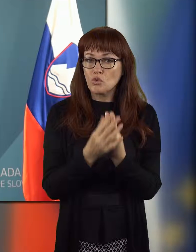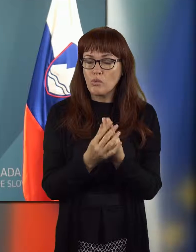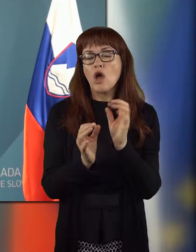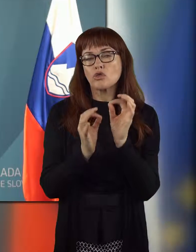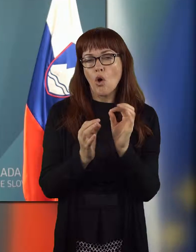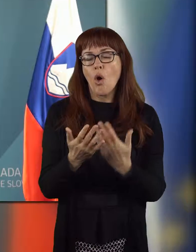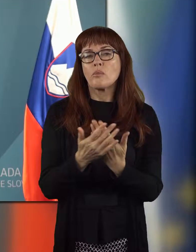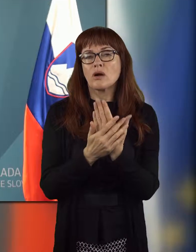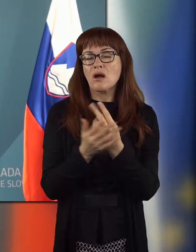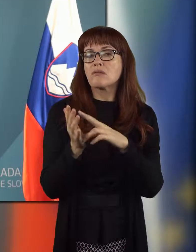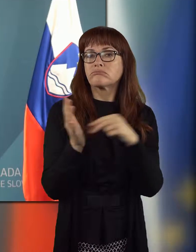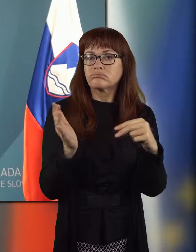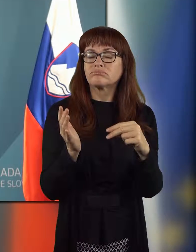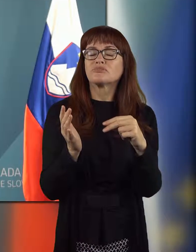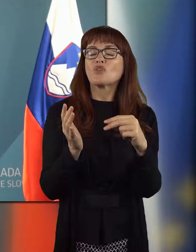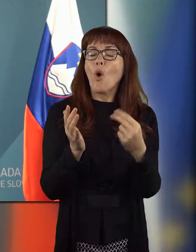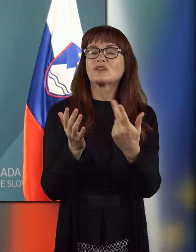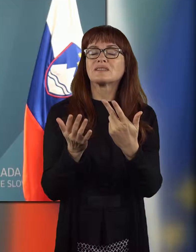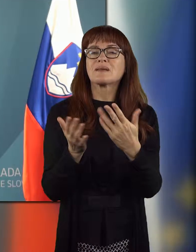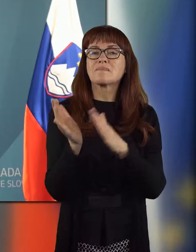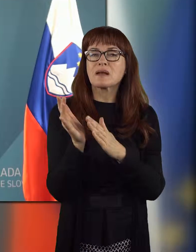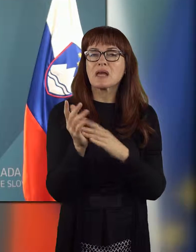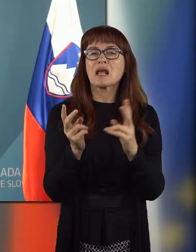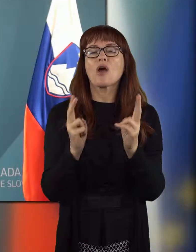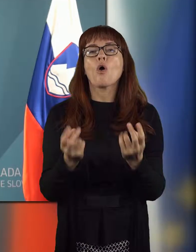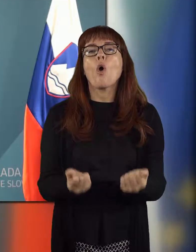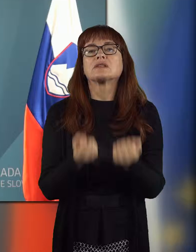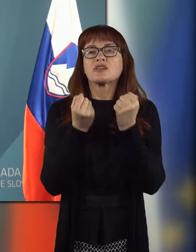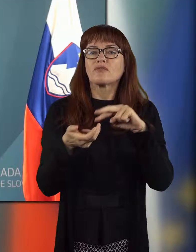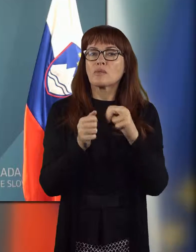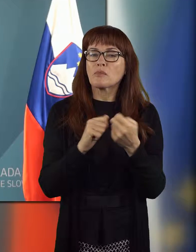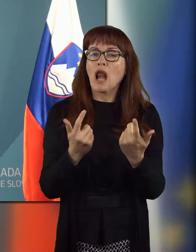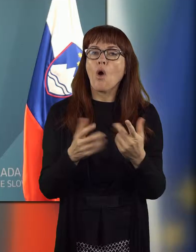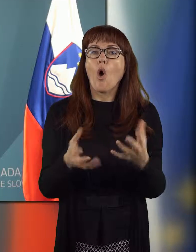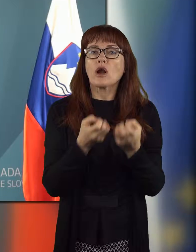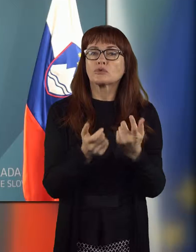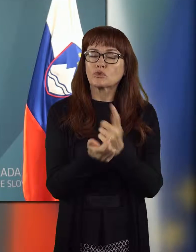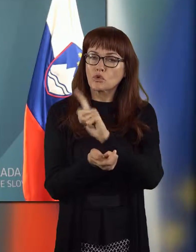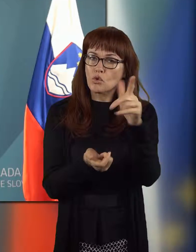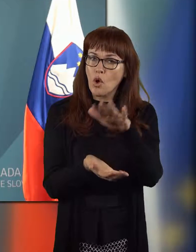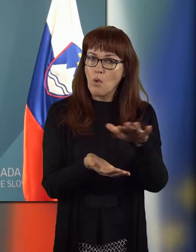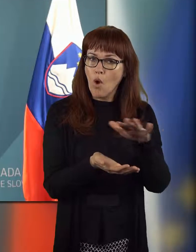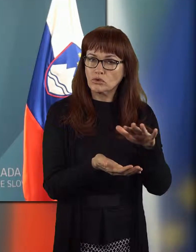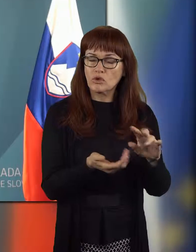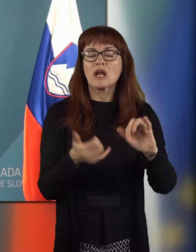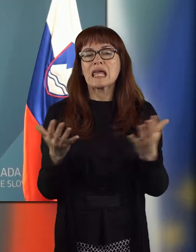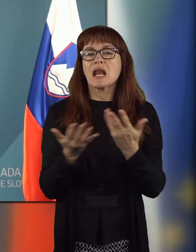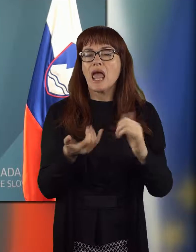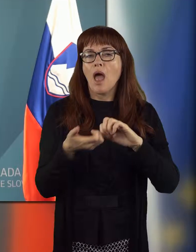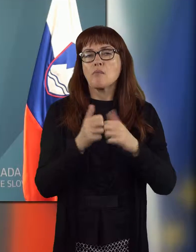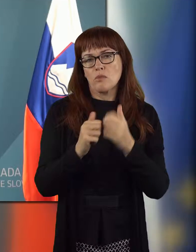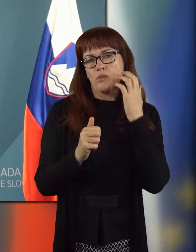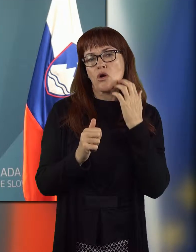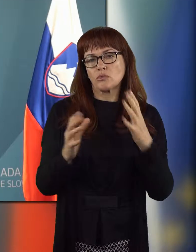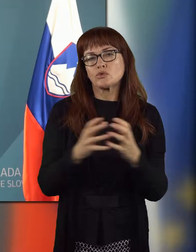da je to lahko dobro vzorčni primer, kako podobne težave, probleme lahko rešujemo tudi na drugih področjih, kjer je seveda